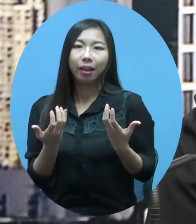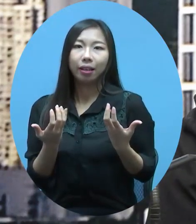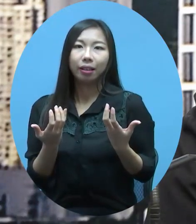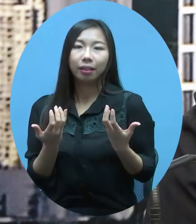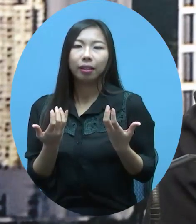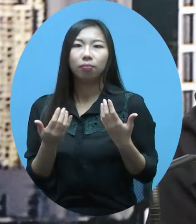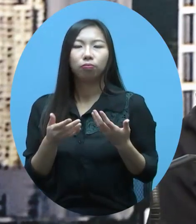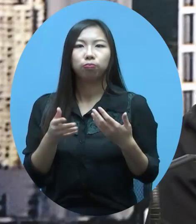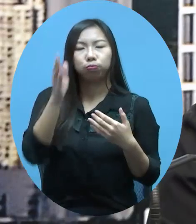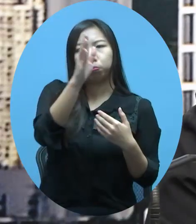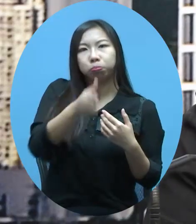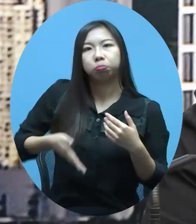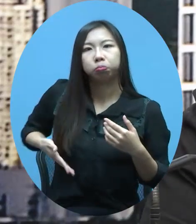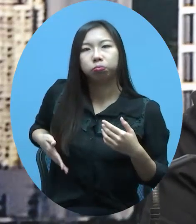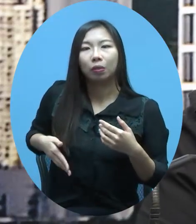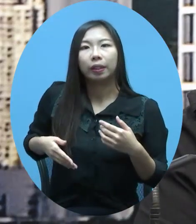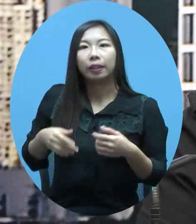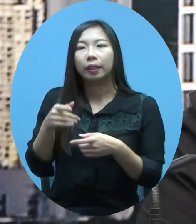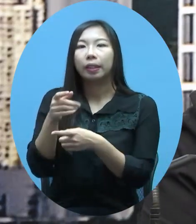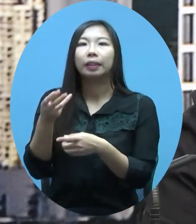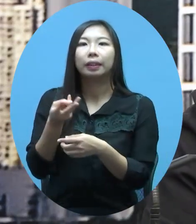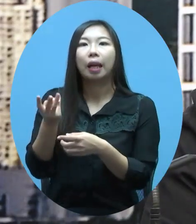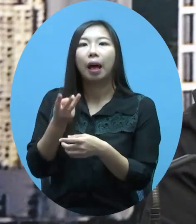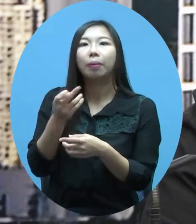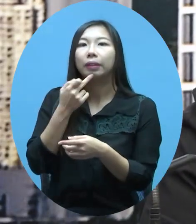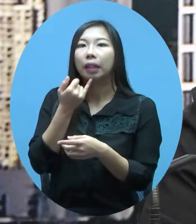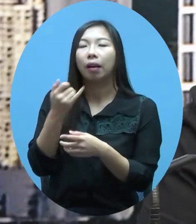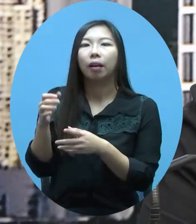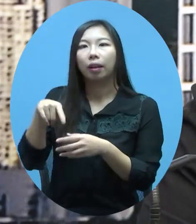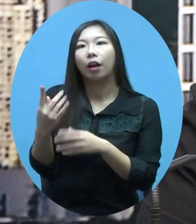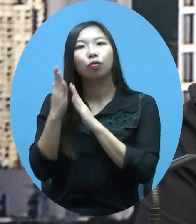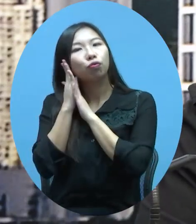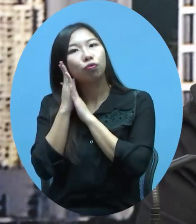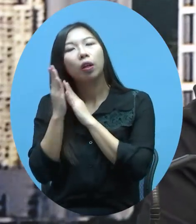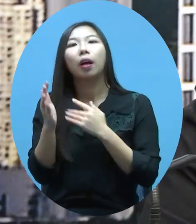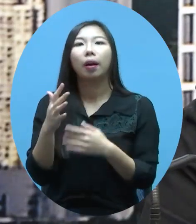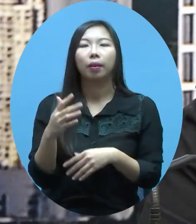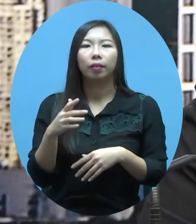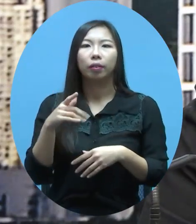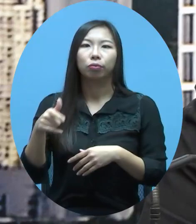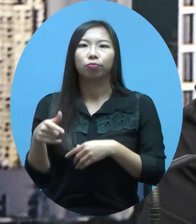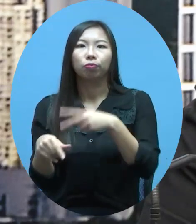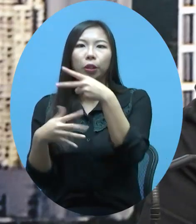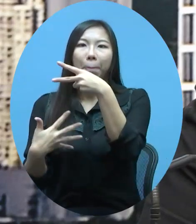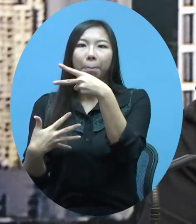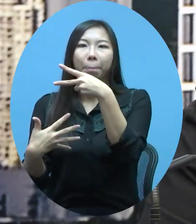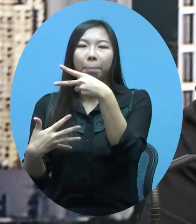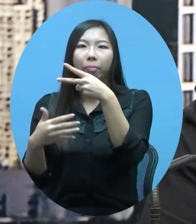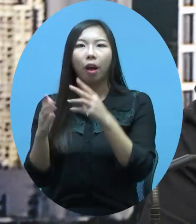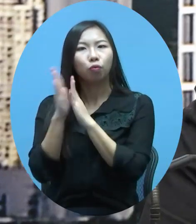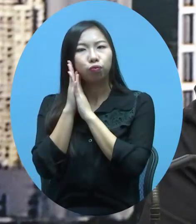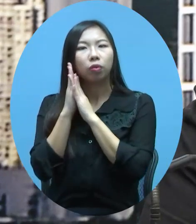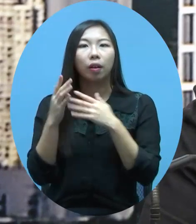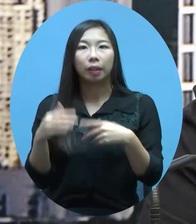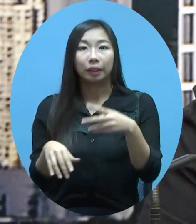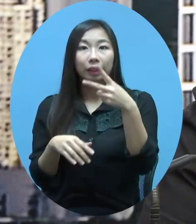嗰個即係三子弟咧一齊住咗去另一間房。咁啊，五號已經開始住噶啦。咁所以去到十九號咧，已經係